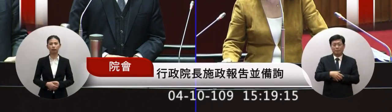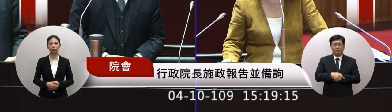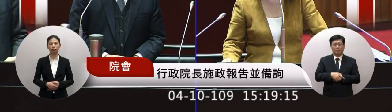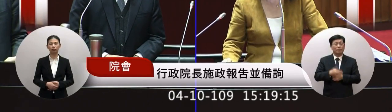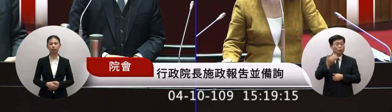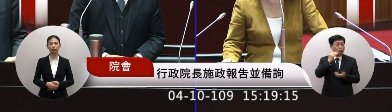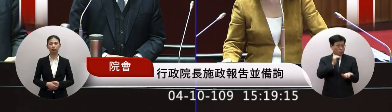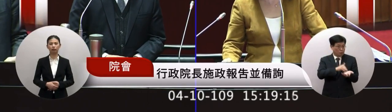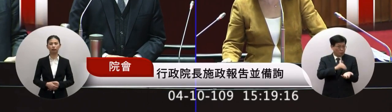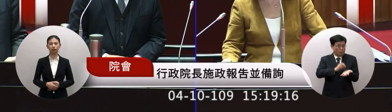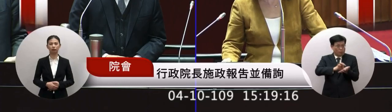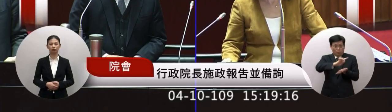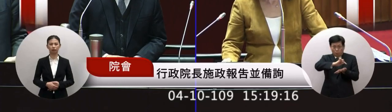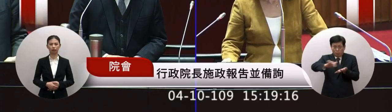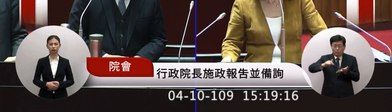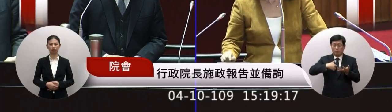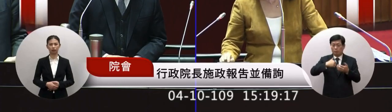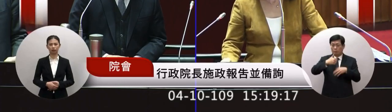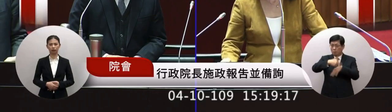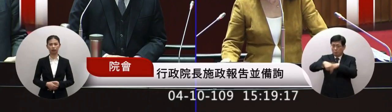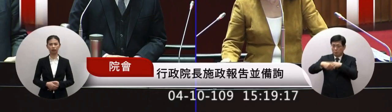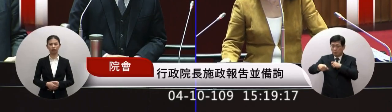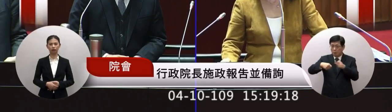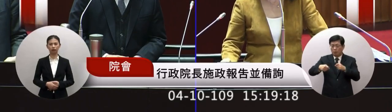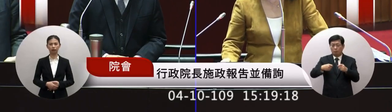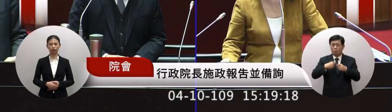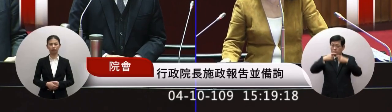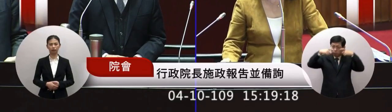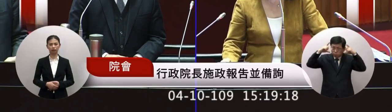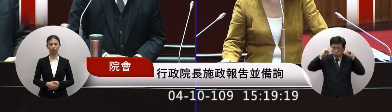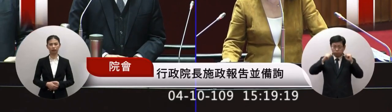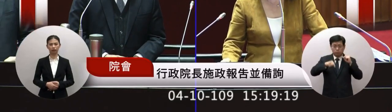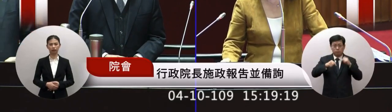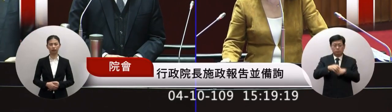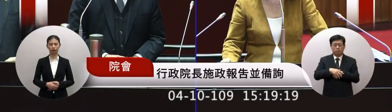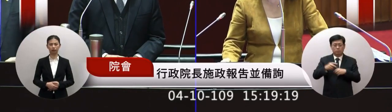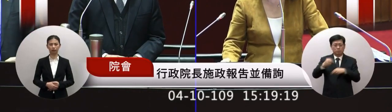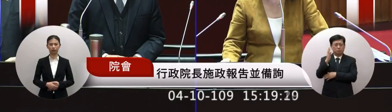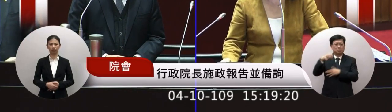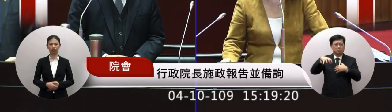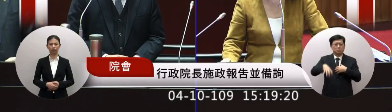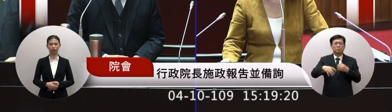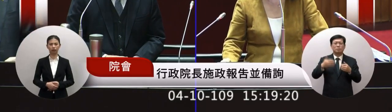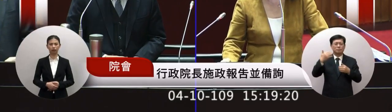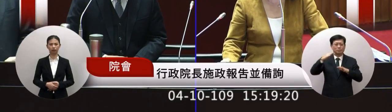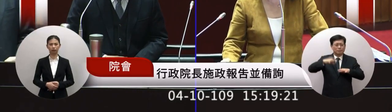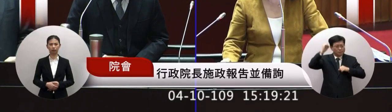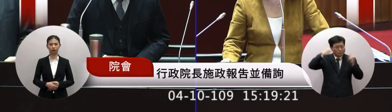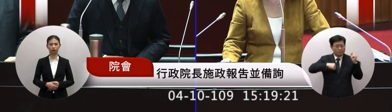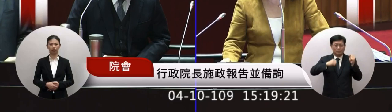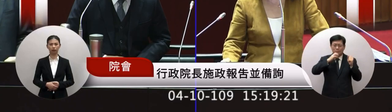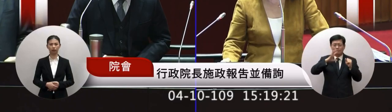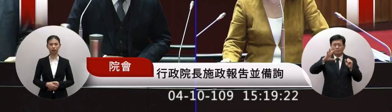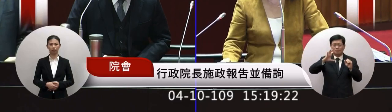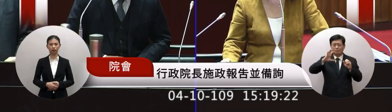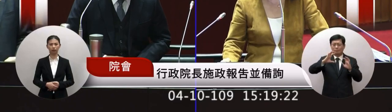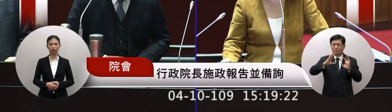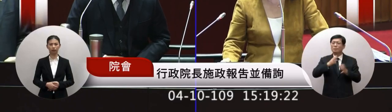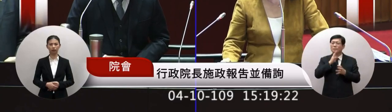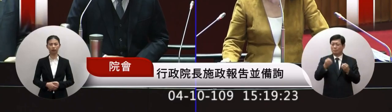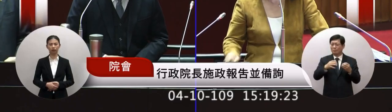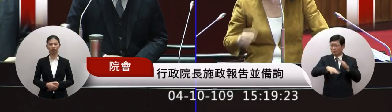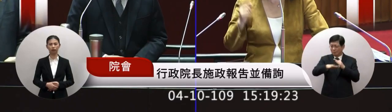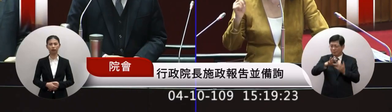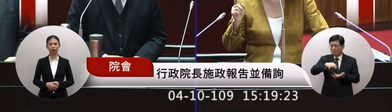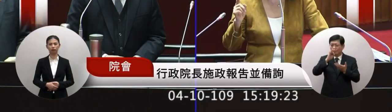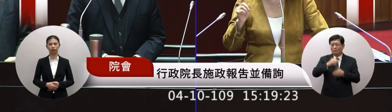疗的用品跟措施，口罩的部分呢，其实行政单位就像我今天早上的国事论坛的时候也提到